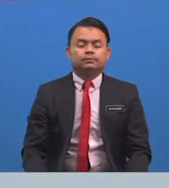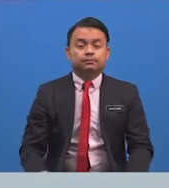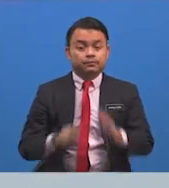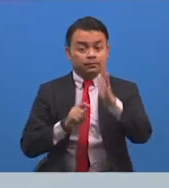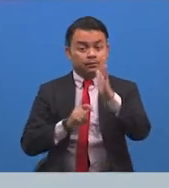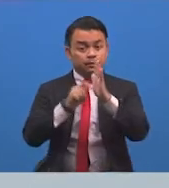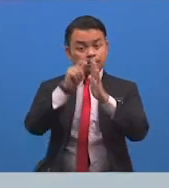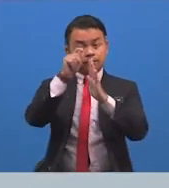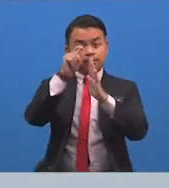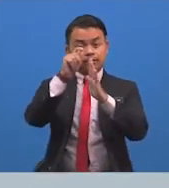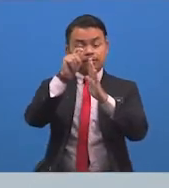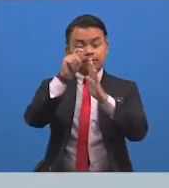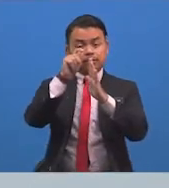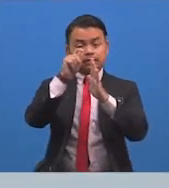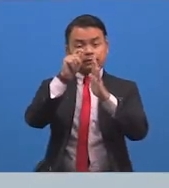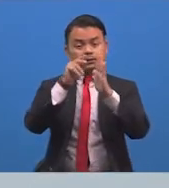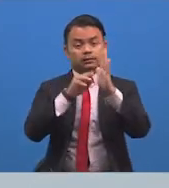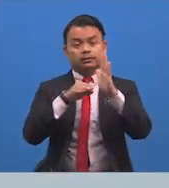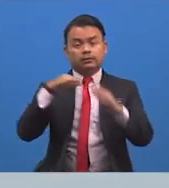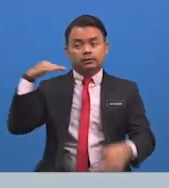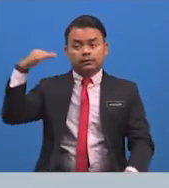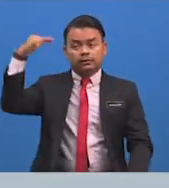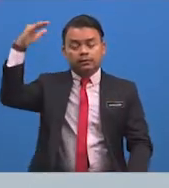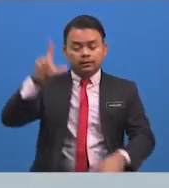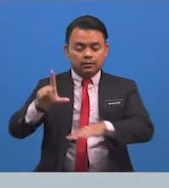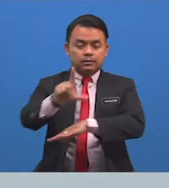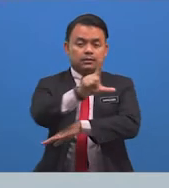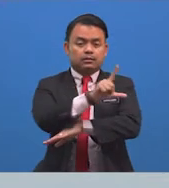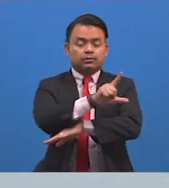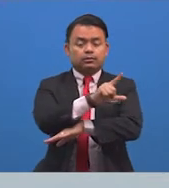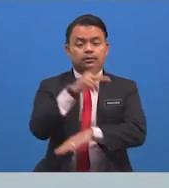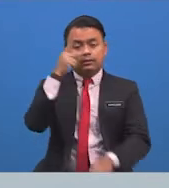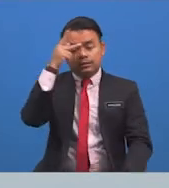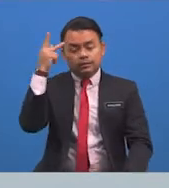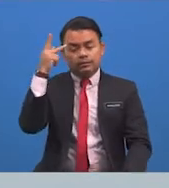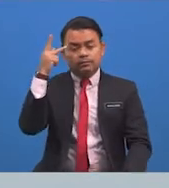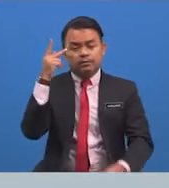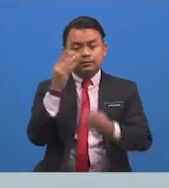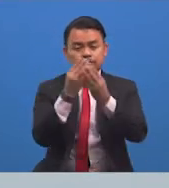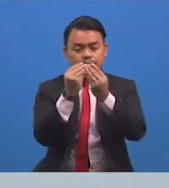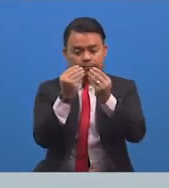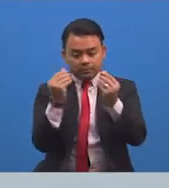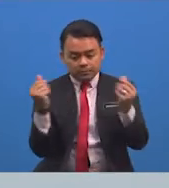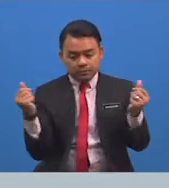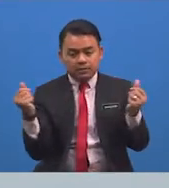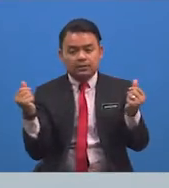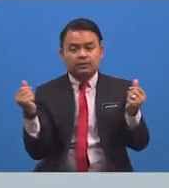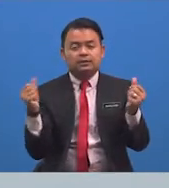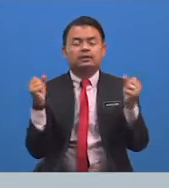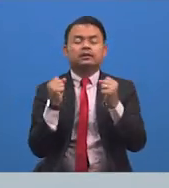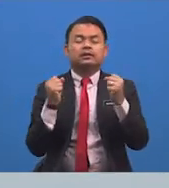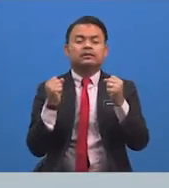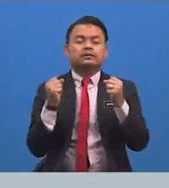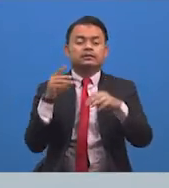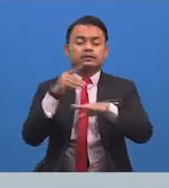Peningkatan aras laut berlaku disebabkan pencairan ais di kutub yang akan membawa